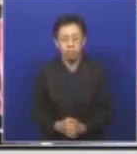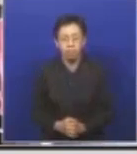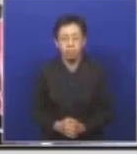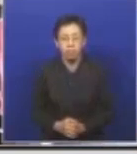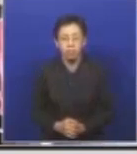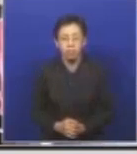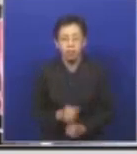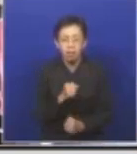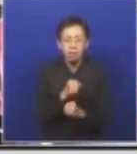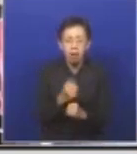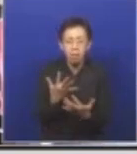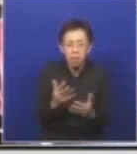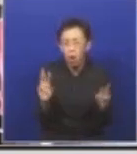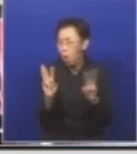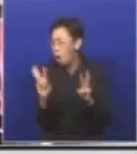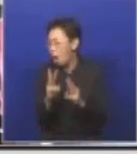น้ำตกงานรายได้หดหาย